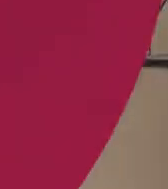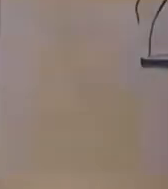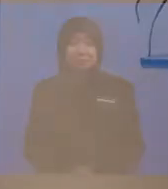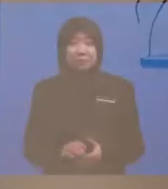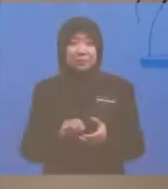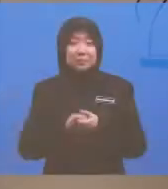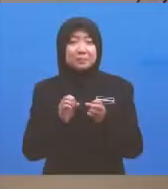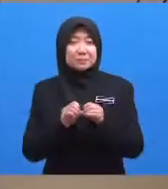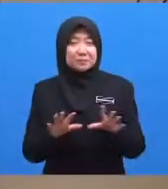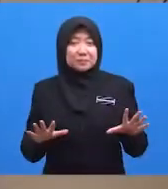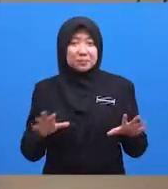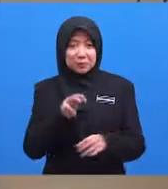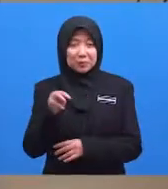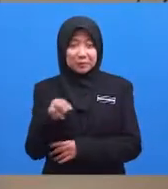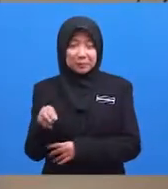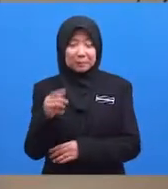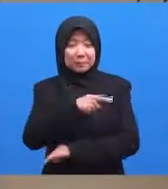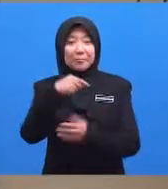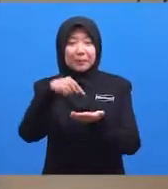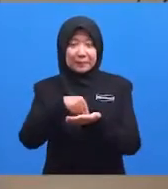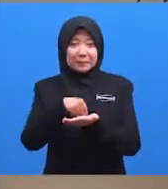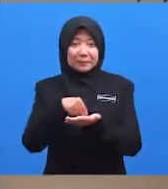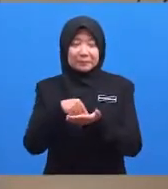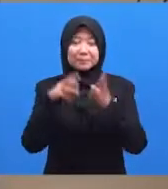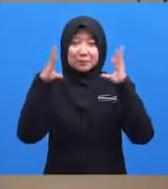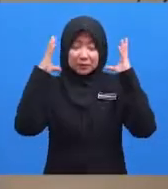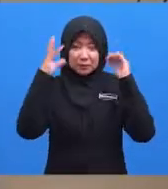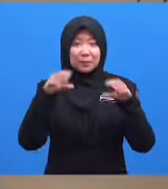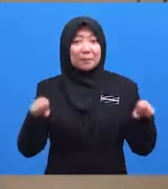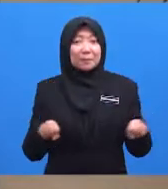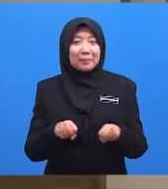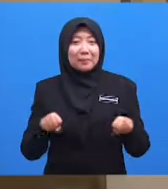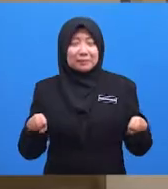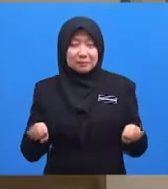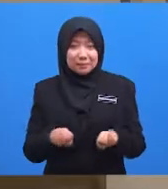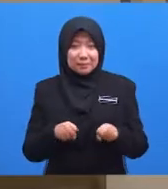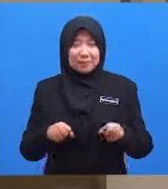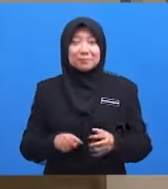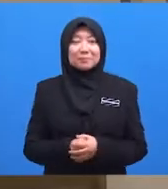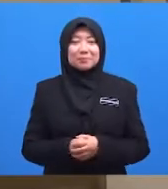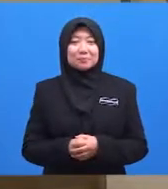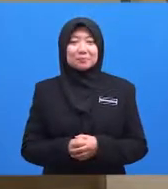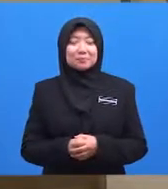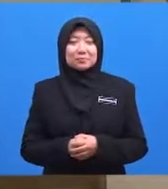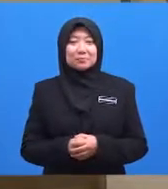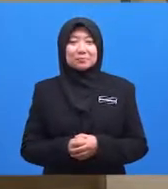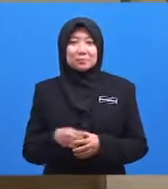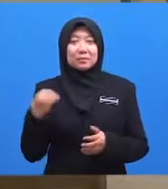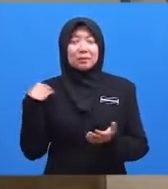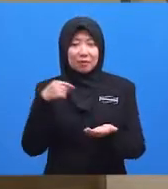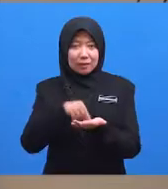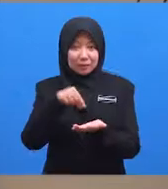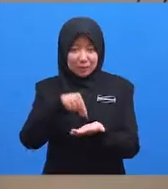selamat sejahtera murid-murid. Hari ini cikgu nak memasak. Ha, ada